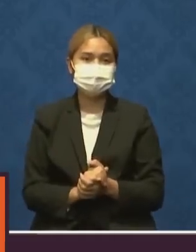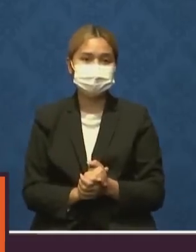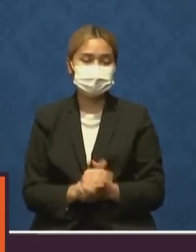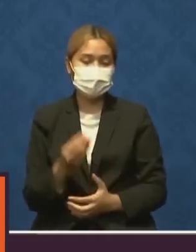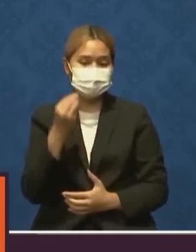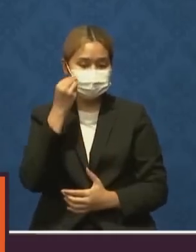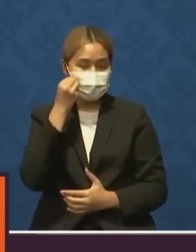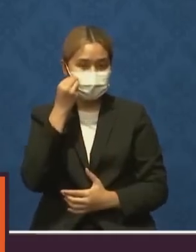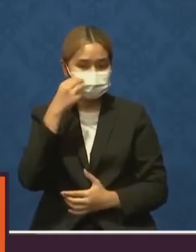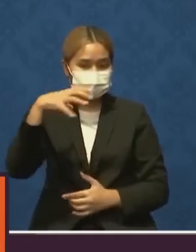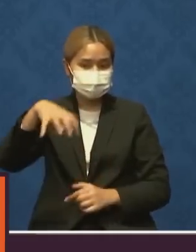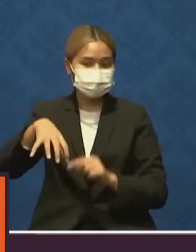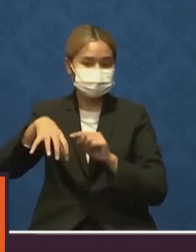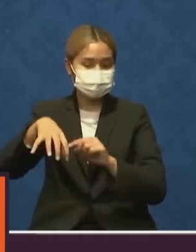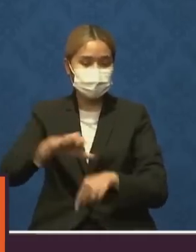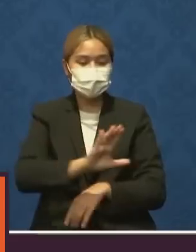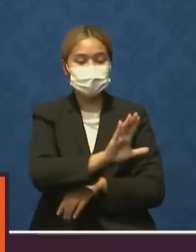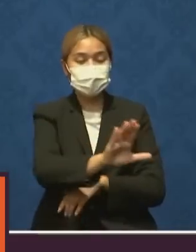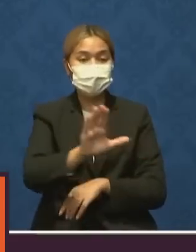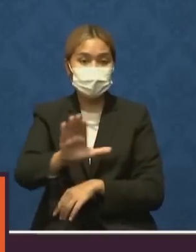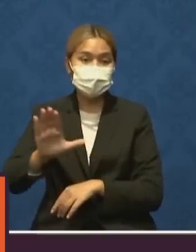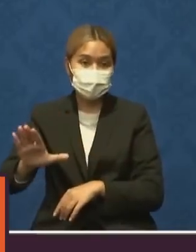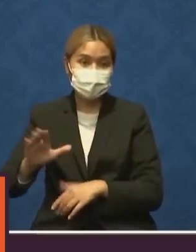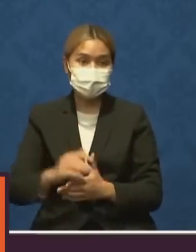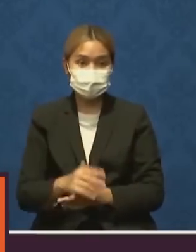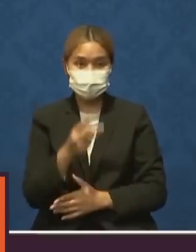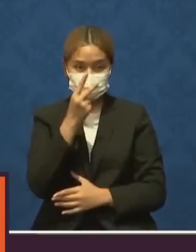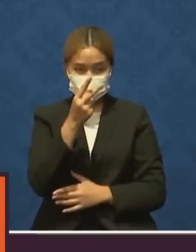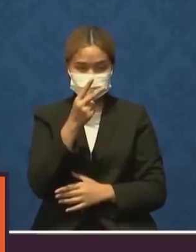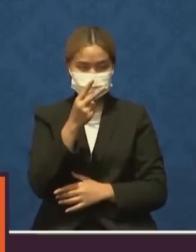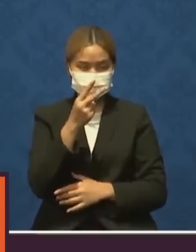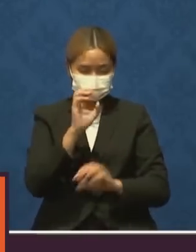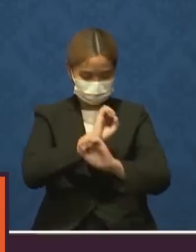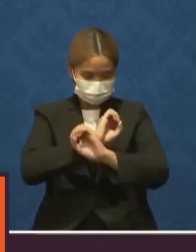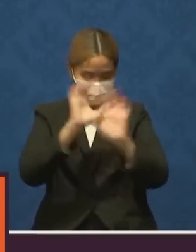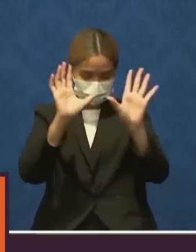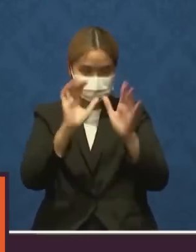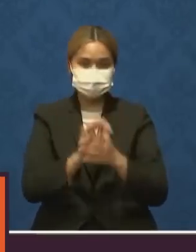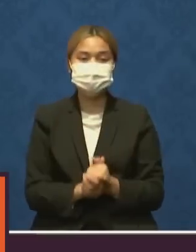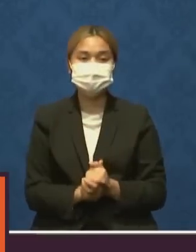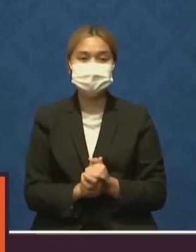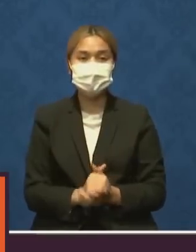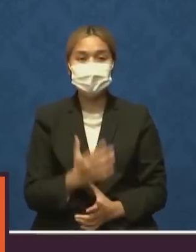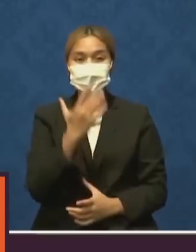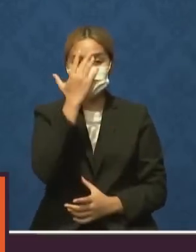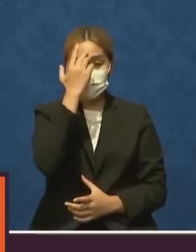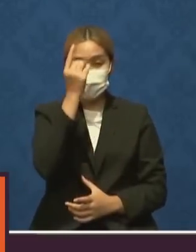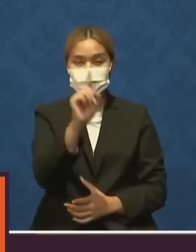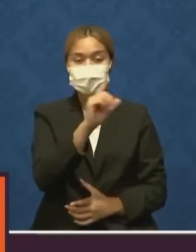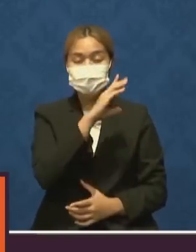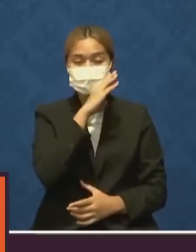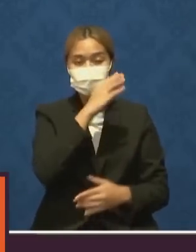เต็ม